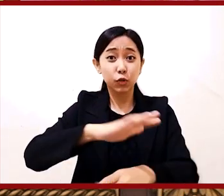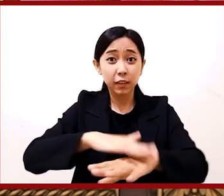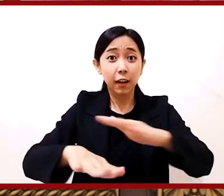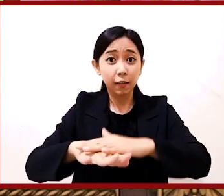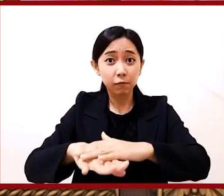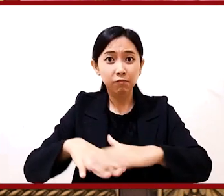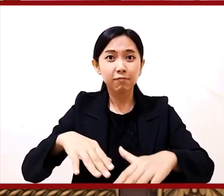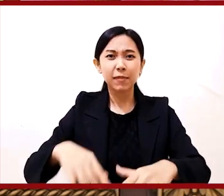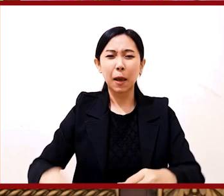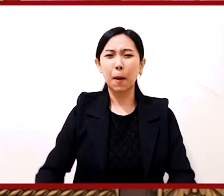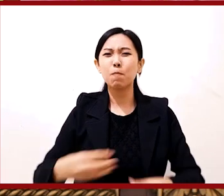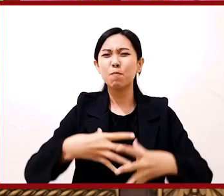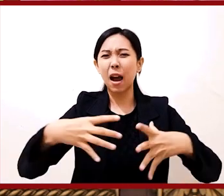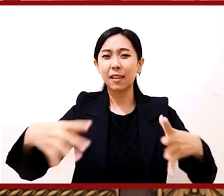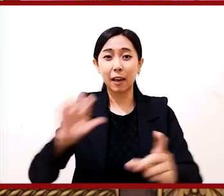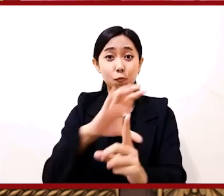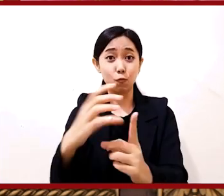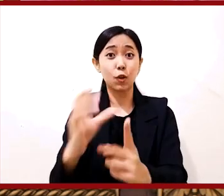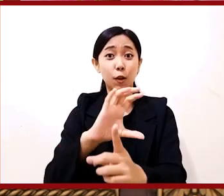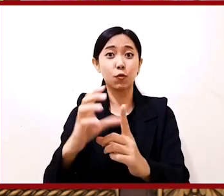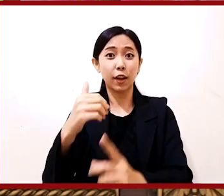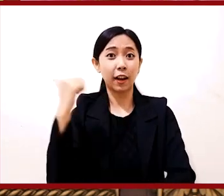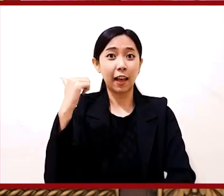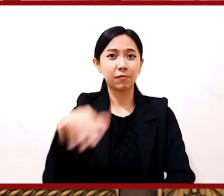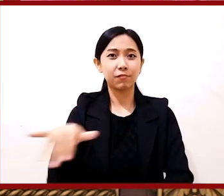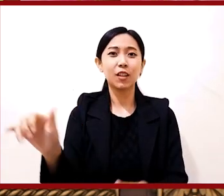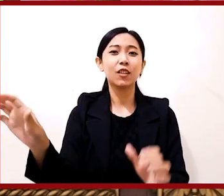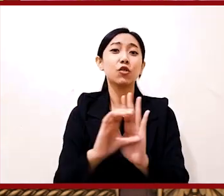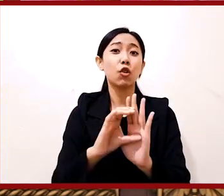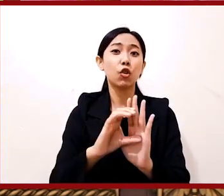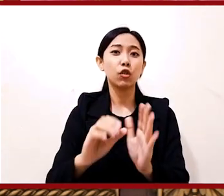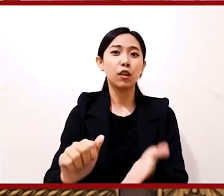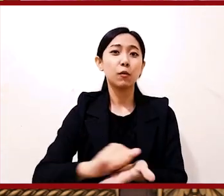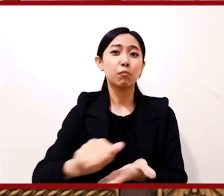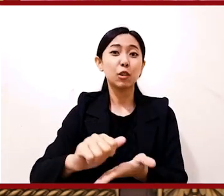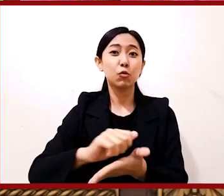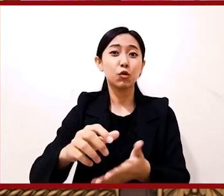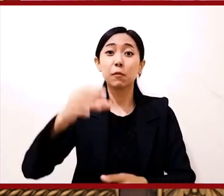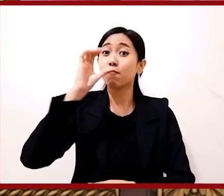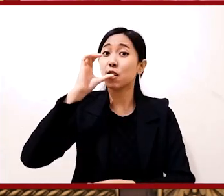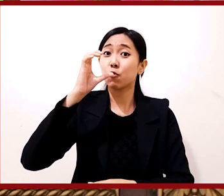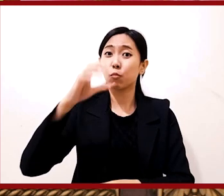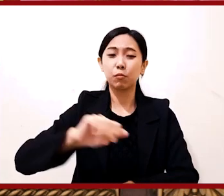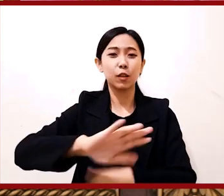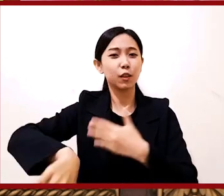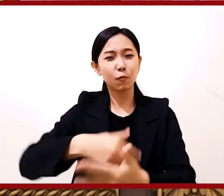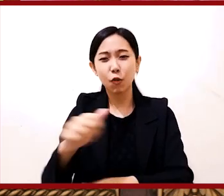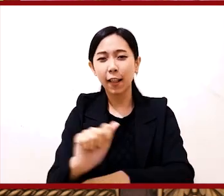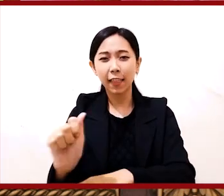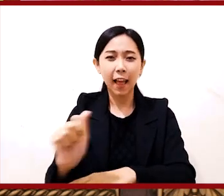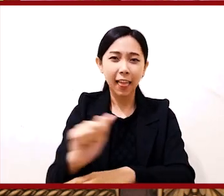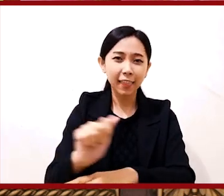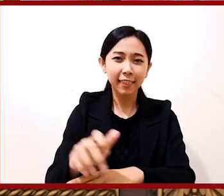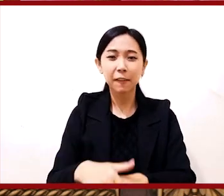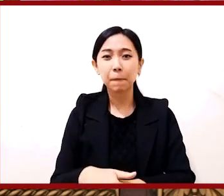dirinya. Banyak warisan lain lagi yang mereka pegang, umpamanya hal mencuci cawan, kendi, dan